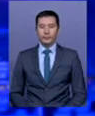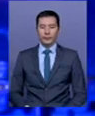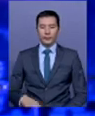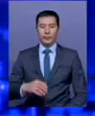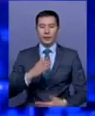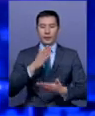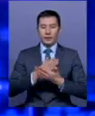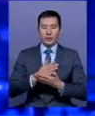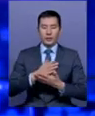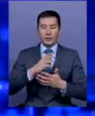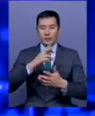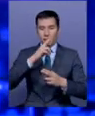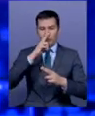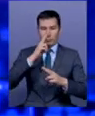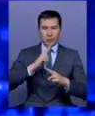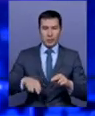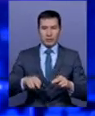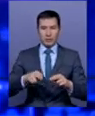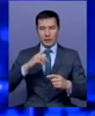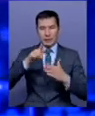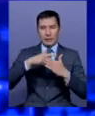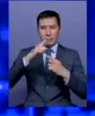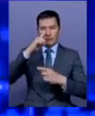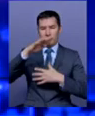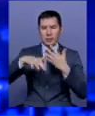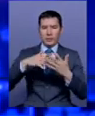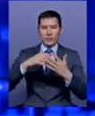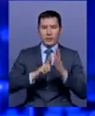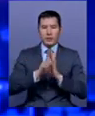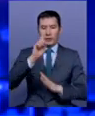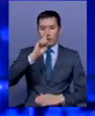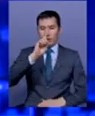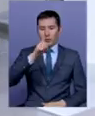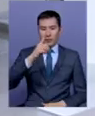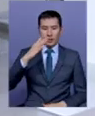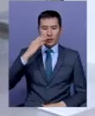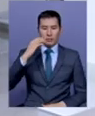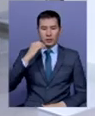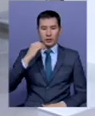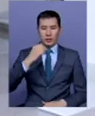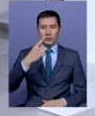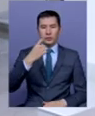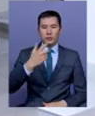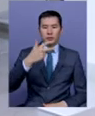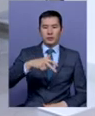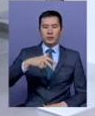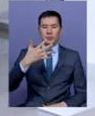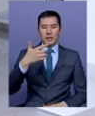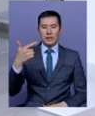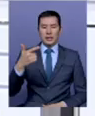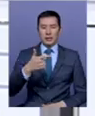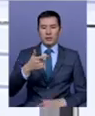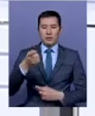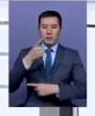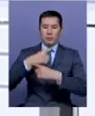Адасқанның айыбы жоқ, егер қайтып үйірін тапса. Жыл басынан бері Алматыда жат ағымның жетегінде жүрген 135 азамат райынан